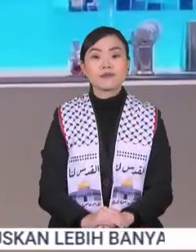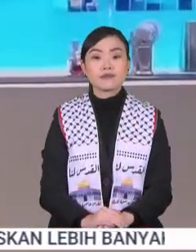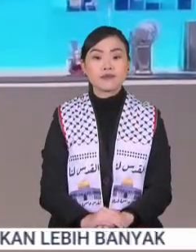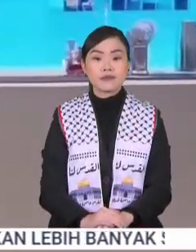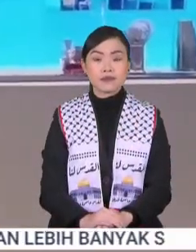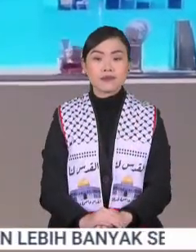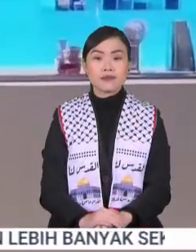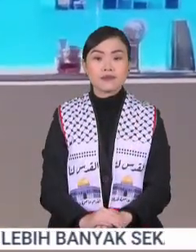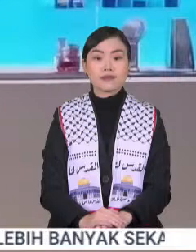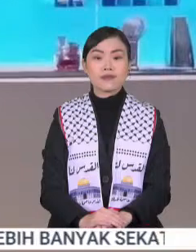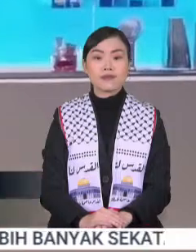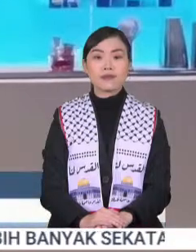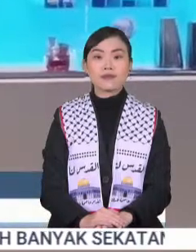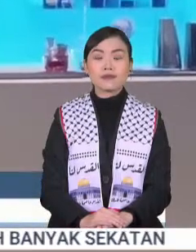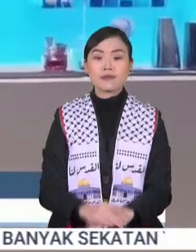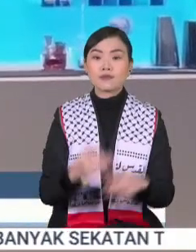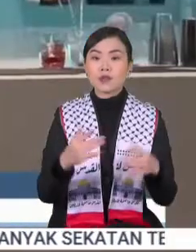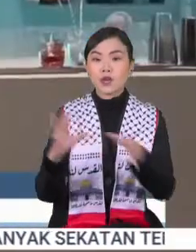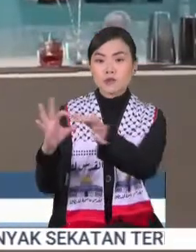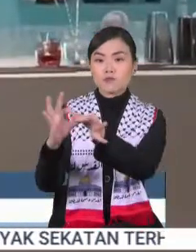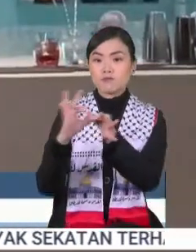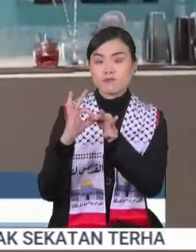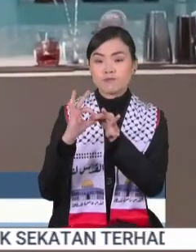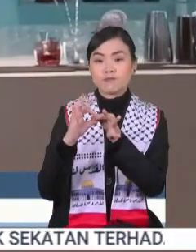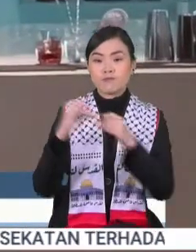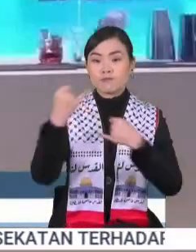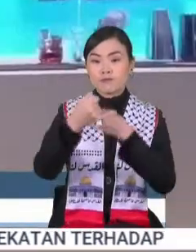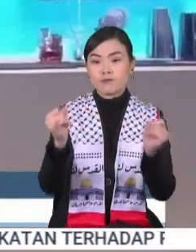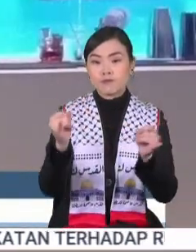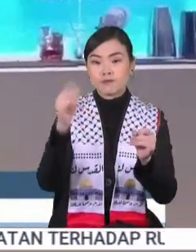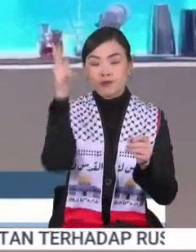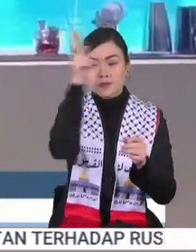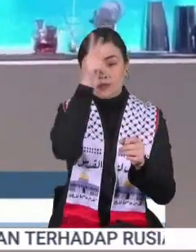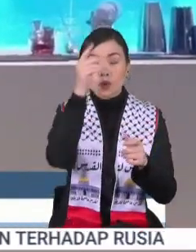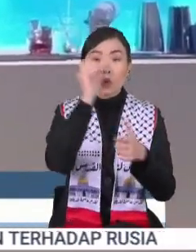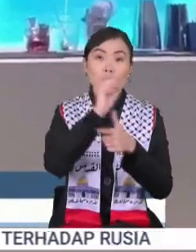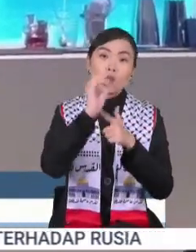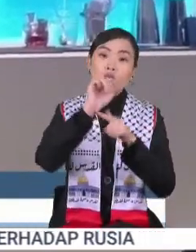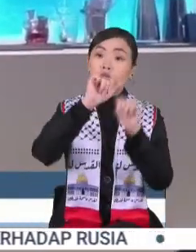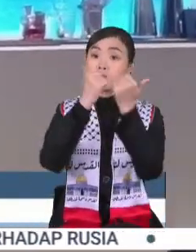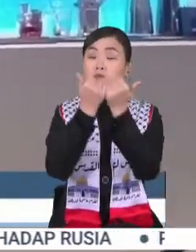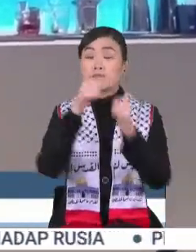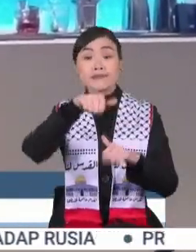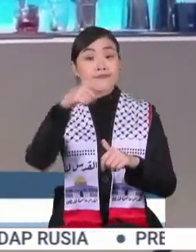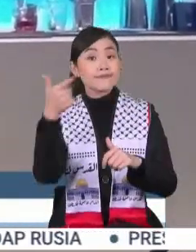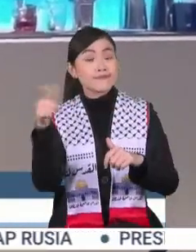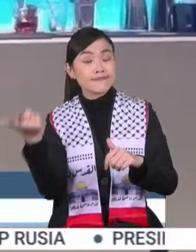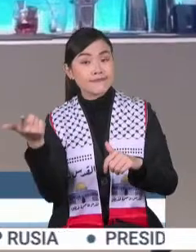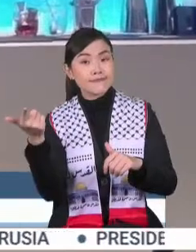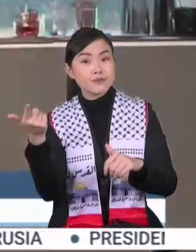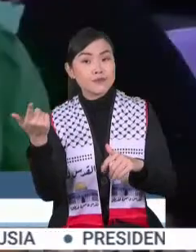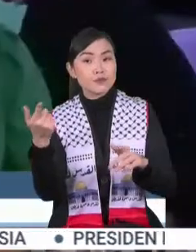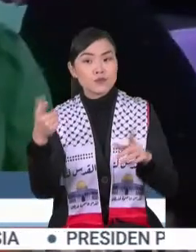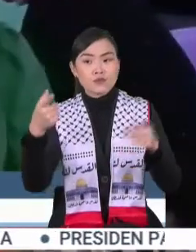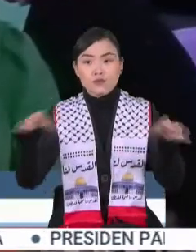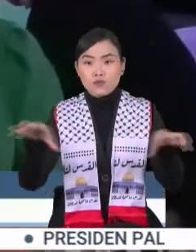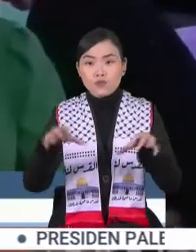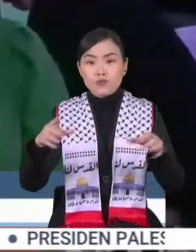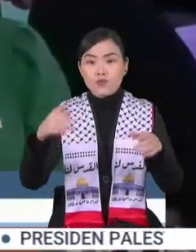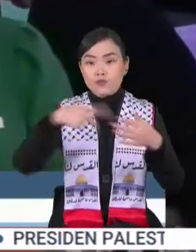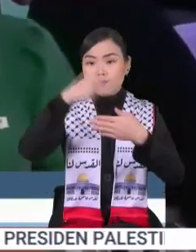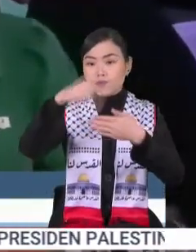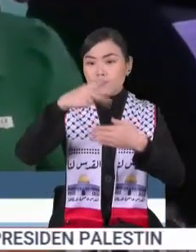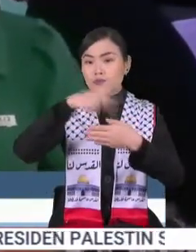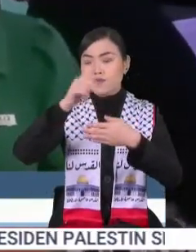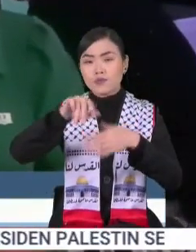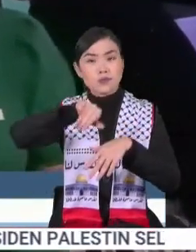ekonomi petros juga bekerjasama dengan jabatan kerajaan atau agensi lain melaksanakan pelbagai projek yang mampu memberi manfaat